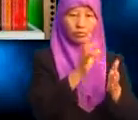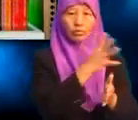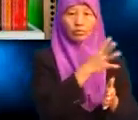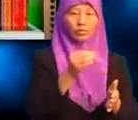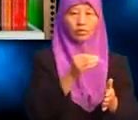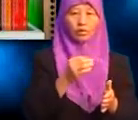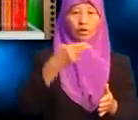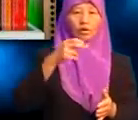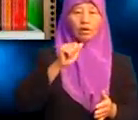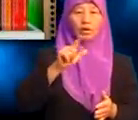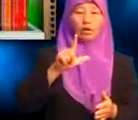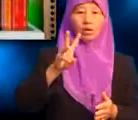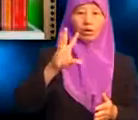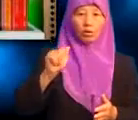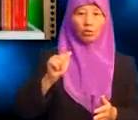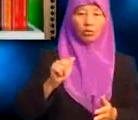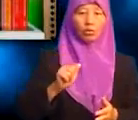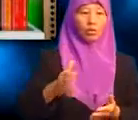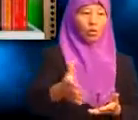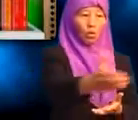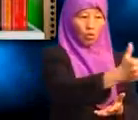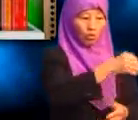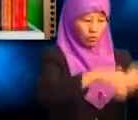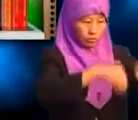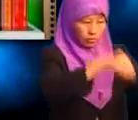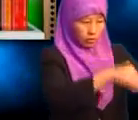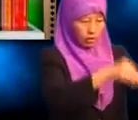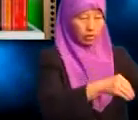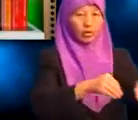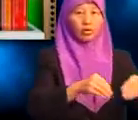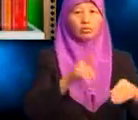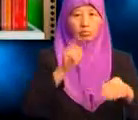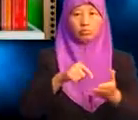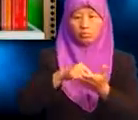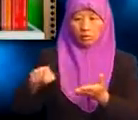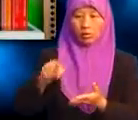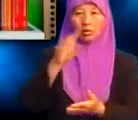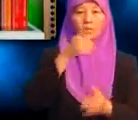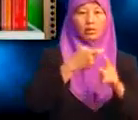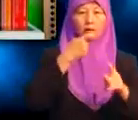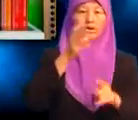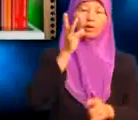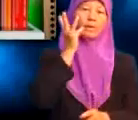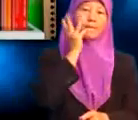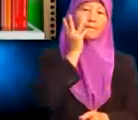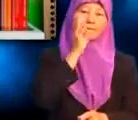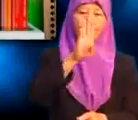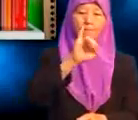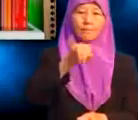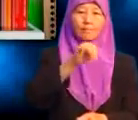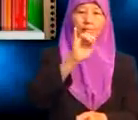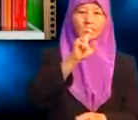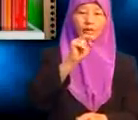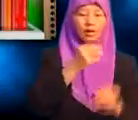Hasil tanaman yang wajib dizakatkan ialah bijirin daripada jenis makanan asasi yang